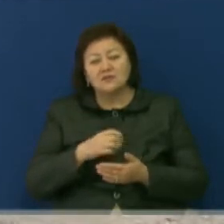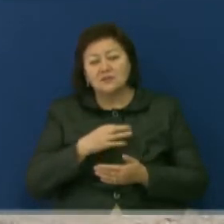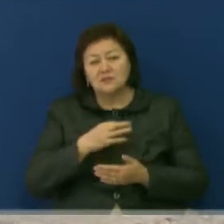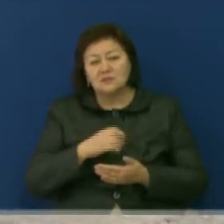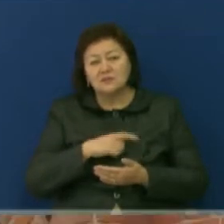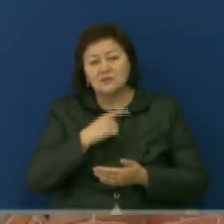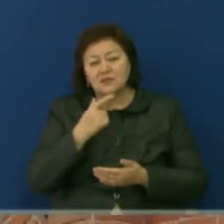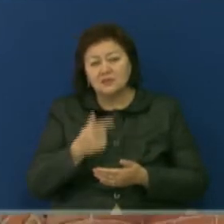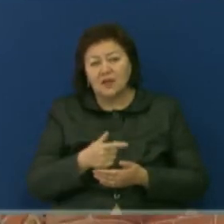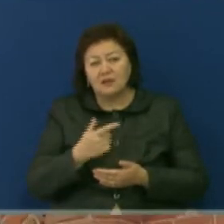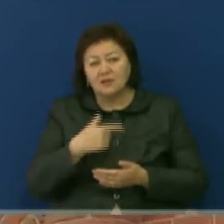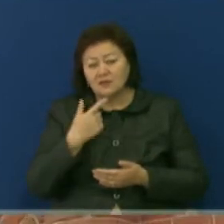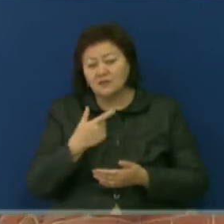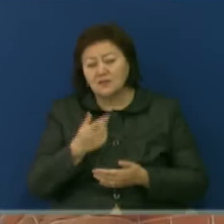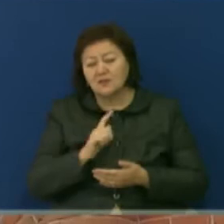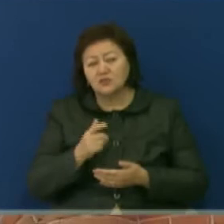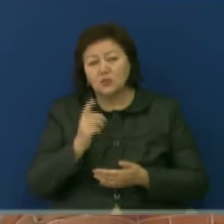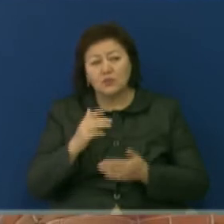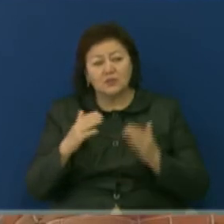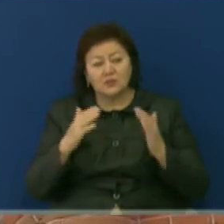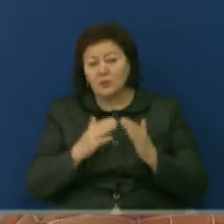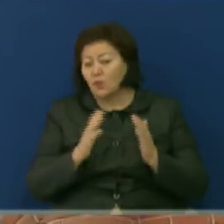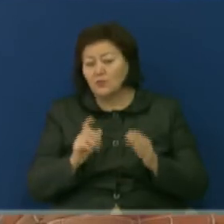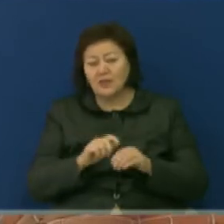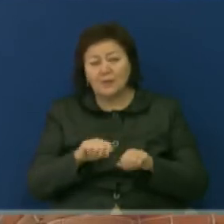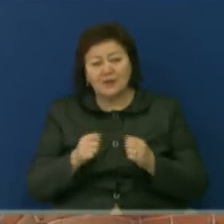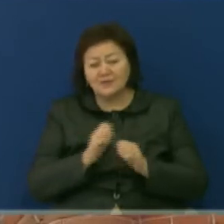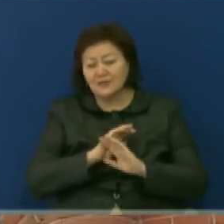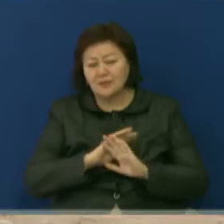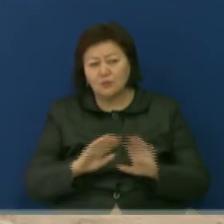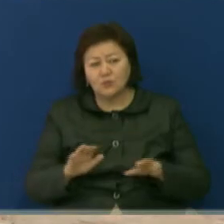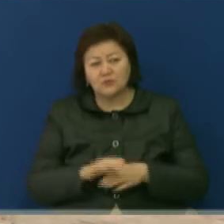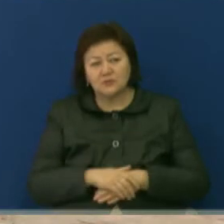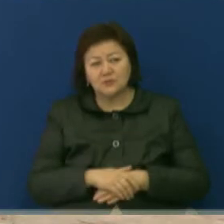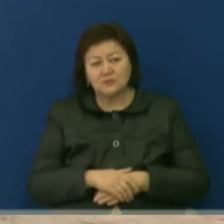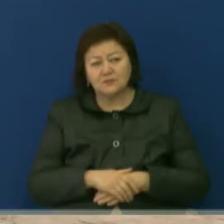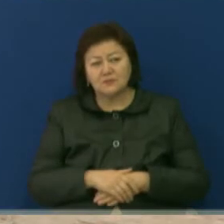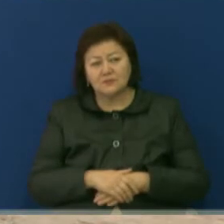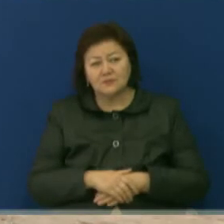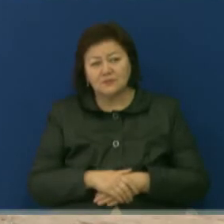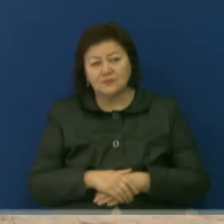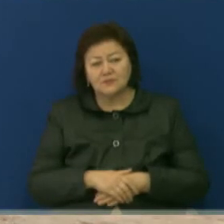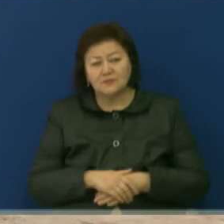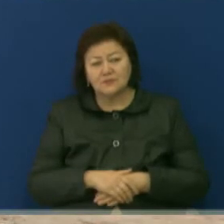келбетін сақтай отырып жөнделетінін атап өтті. Бердібек Қармай, Сәуле Байғалиева, Айдос Айтқалиев, Семей телеарнасы.